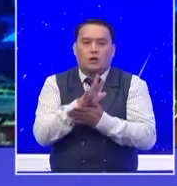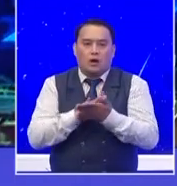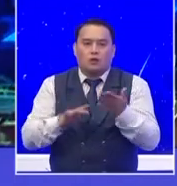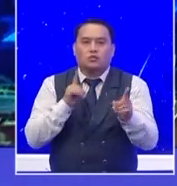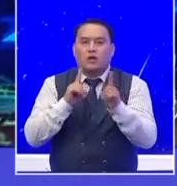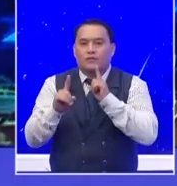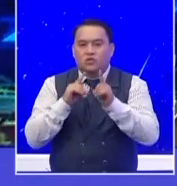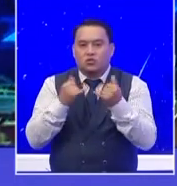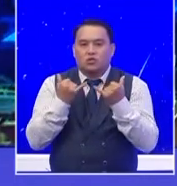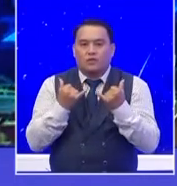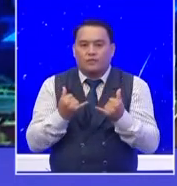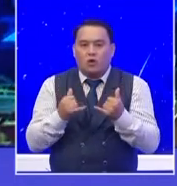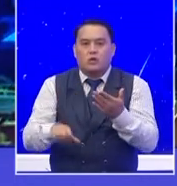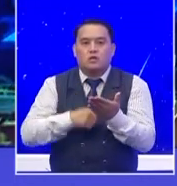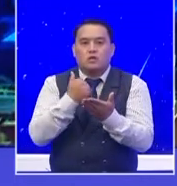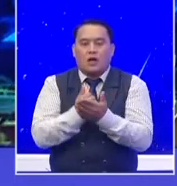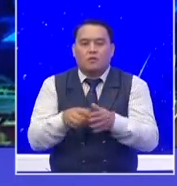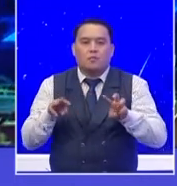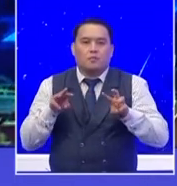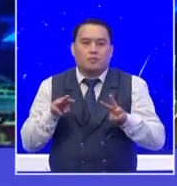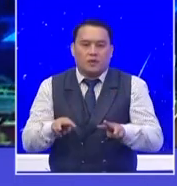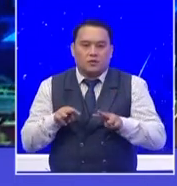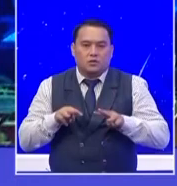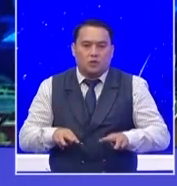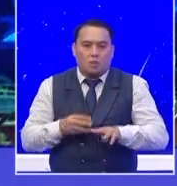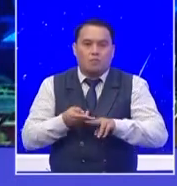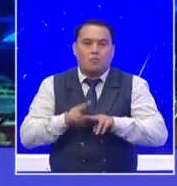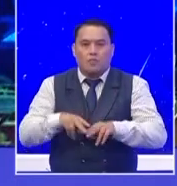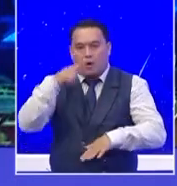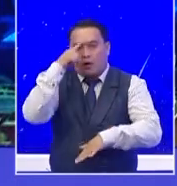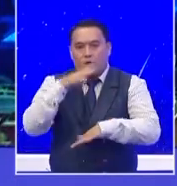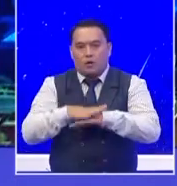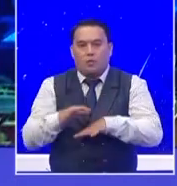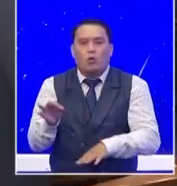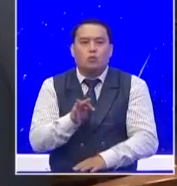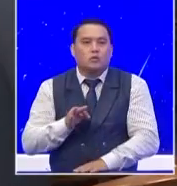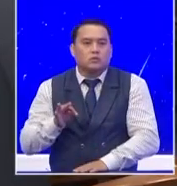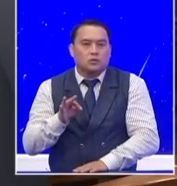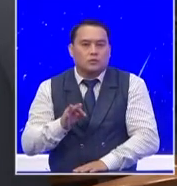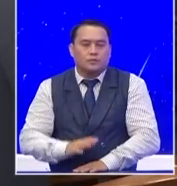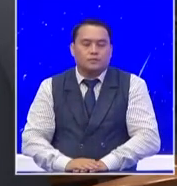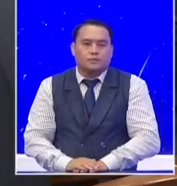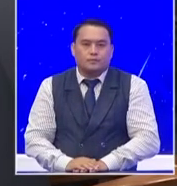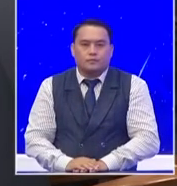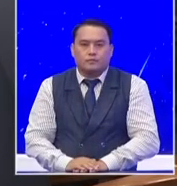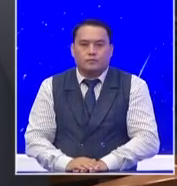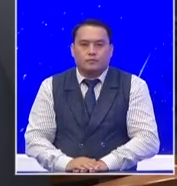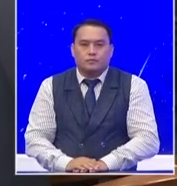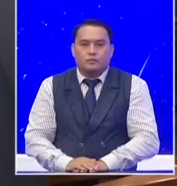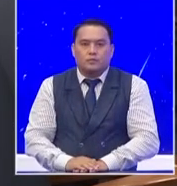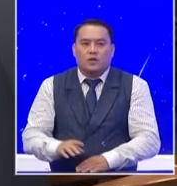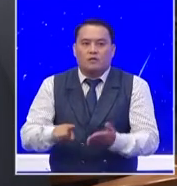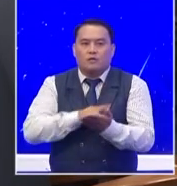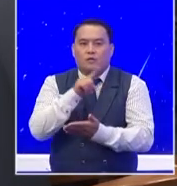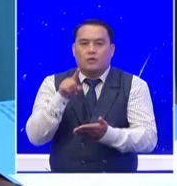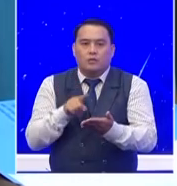говорили на селекторном совещании с районами под председательством главы региона Аманды Кабаталова. Вопрос номер один во всем мире